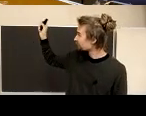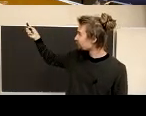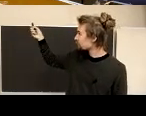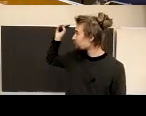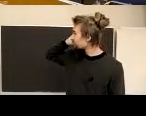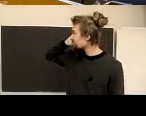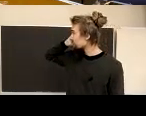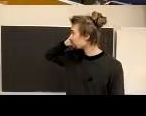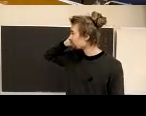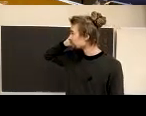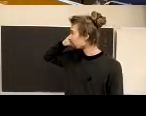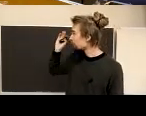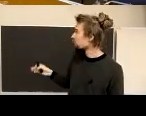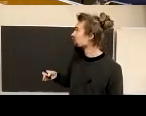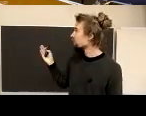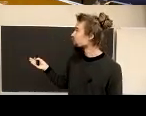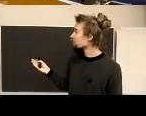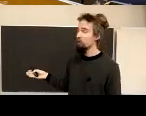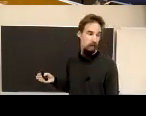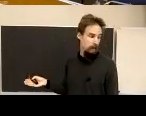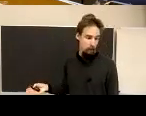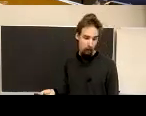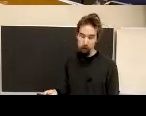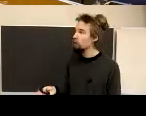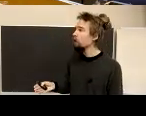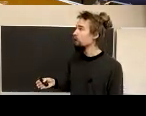tämmöisistä terapeuttisista tai laadullisista tutkimuksista